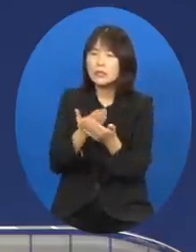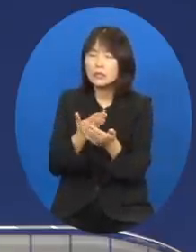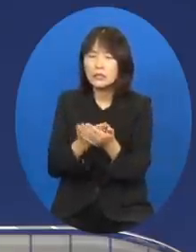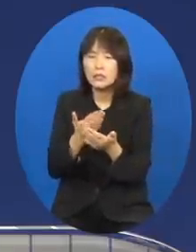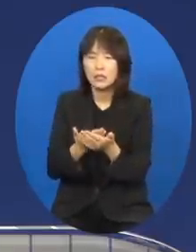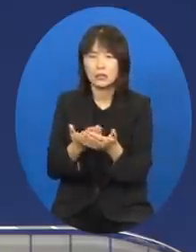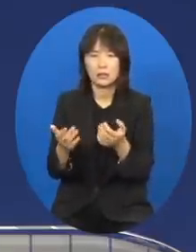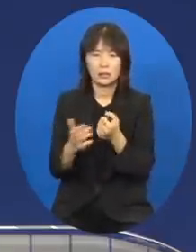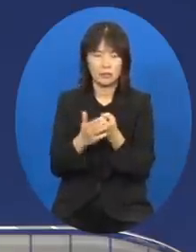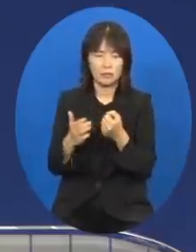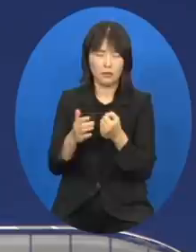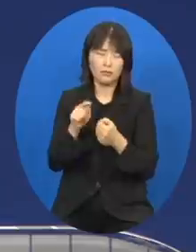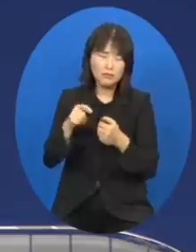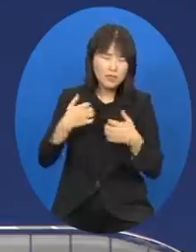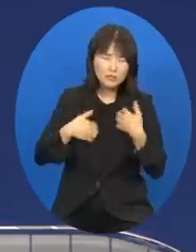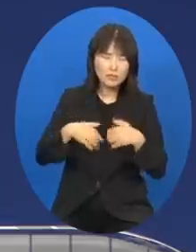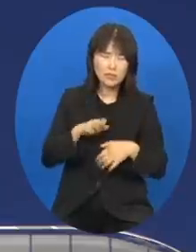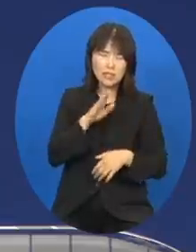기쁨도 아니에요.